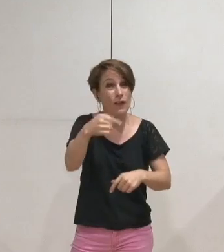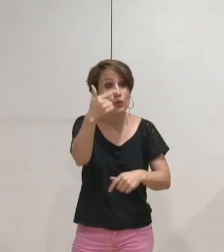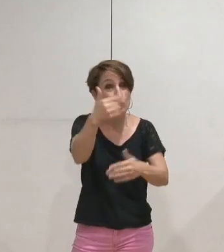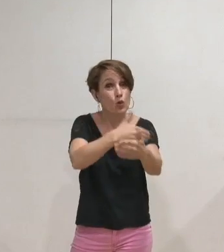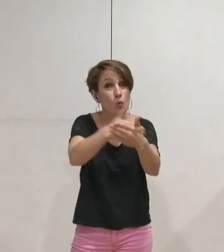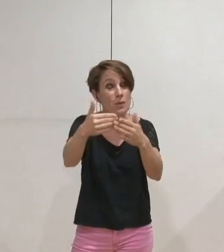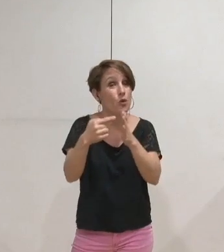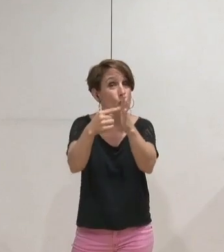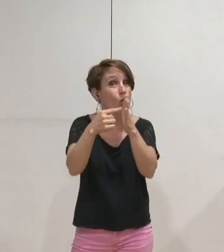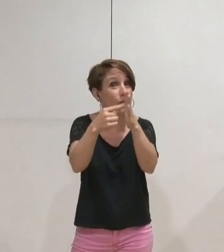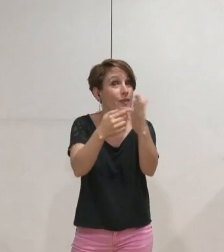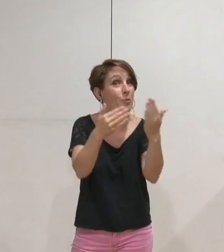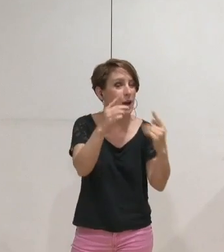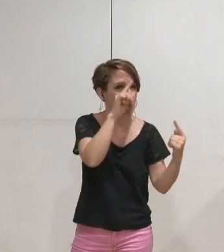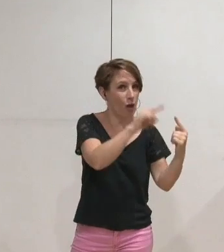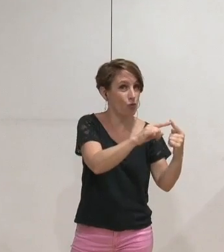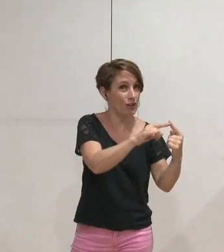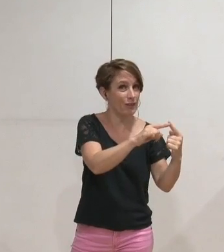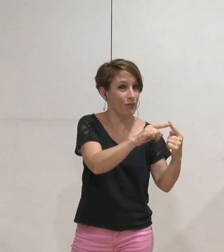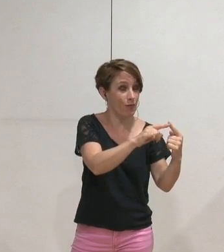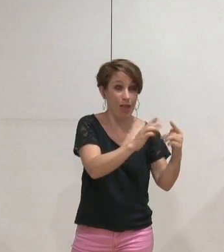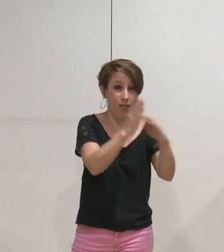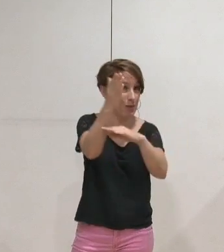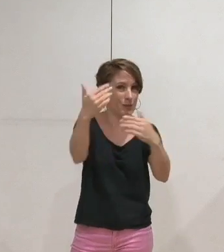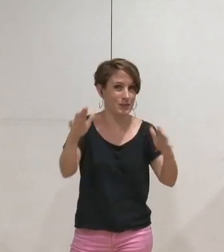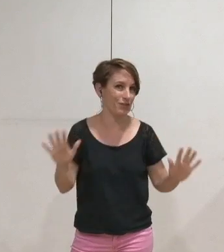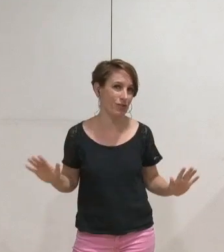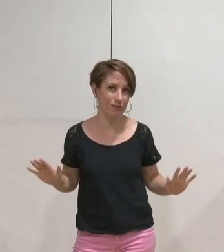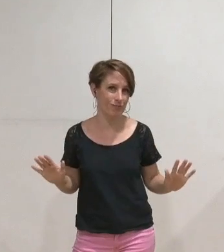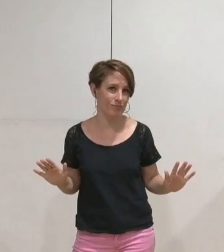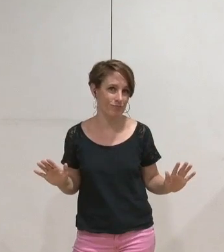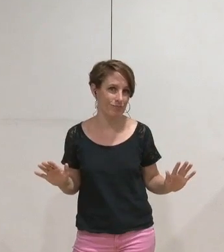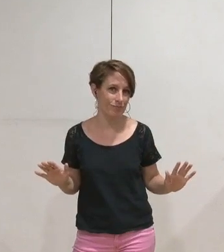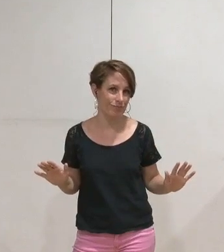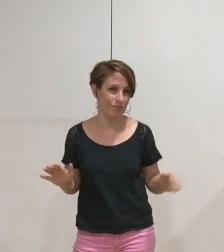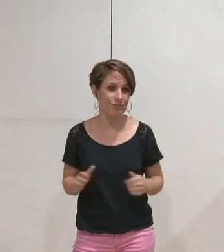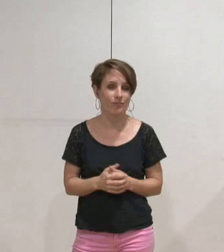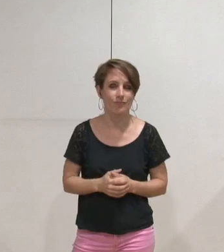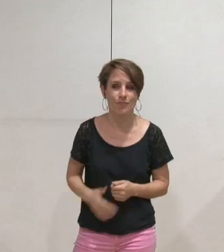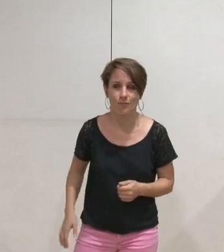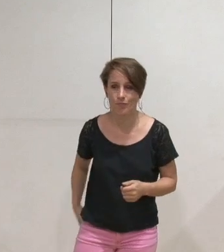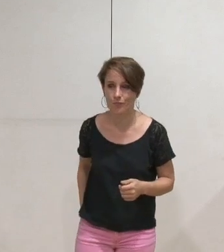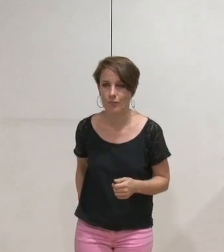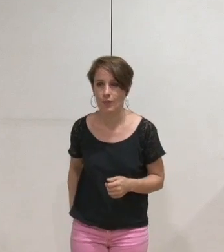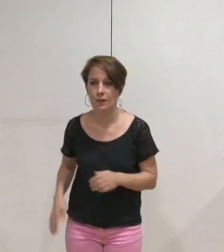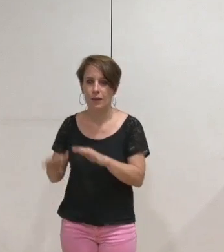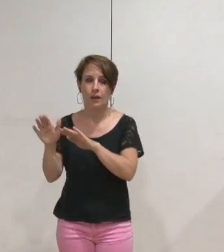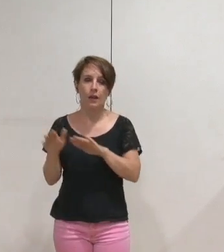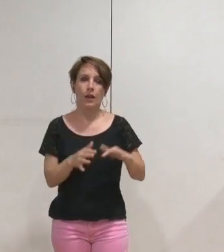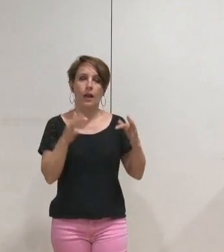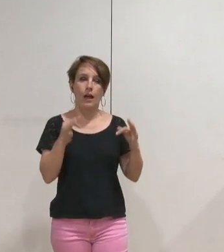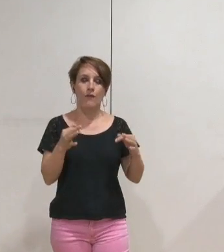d'endettement par rapport à l'objectif cible du budget primitif sur sur